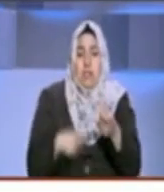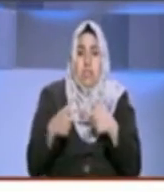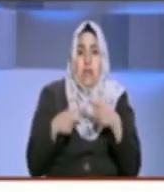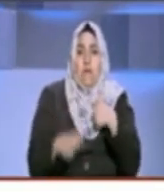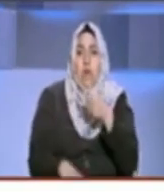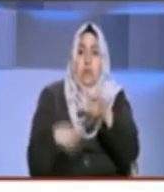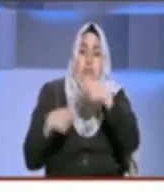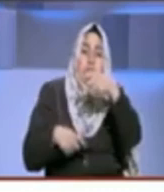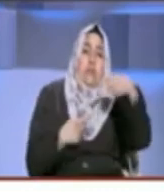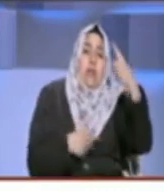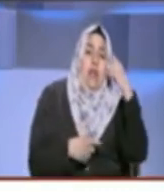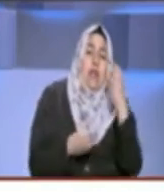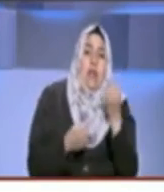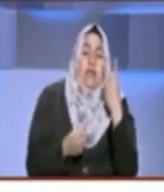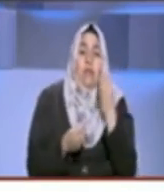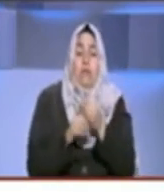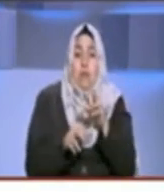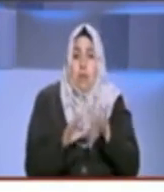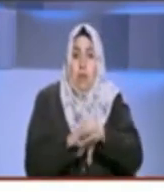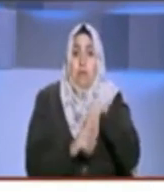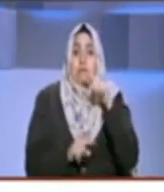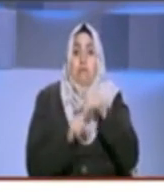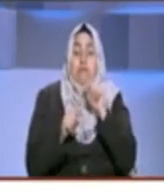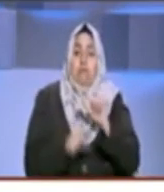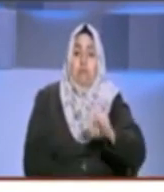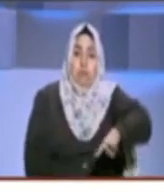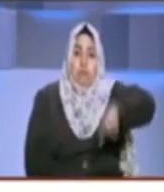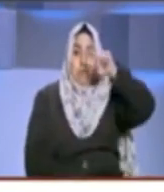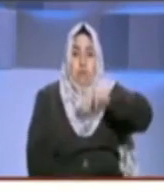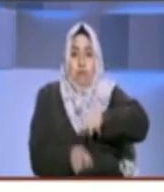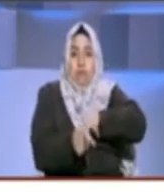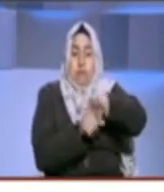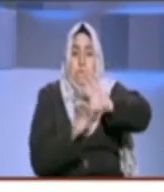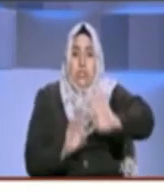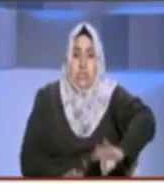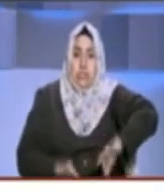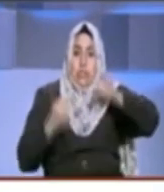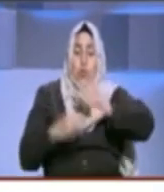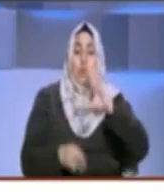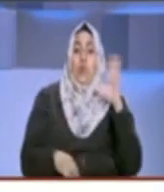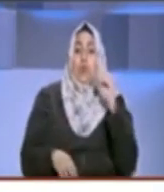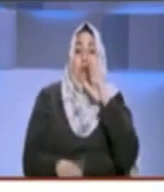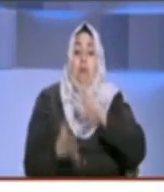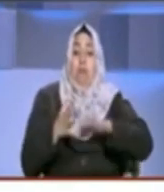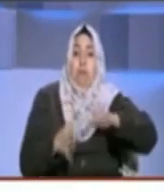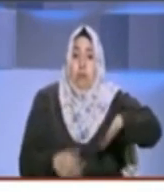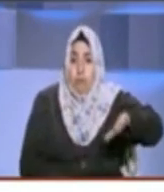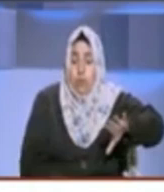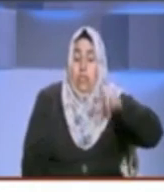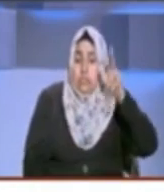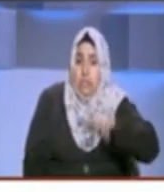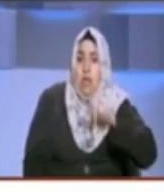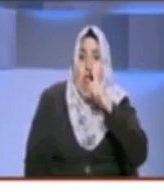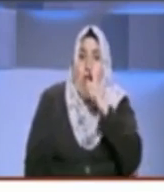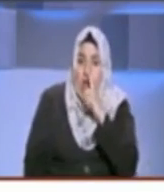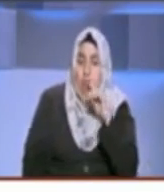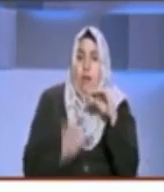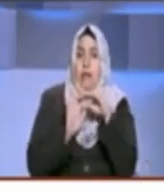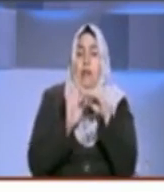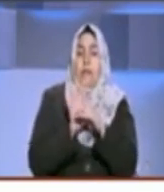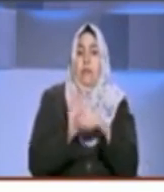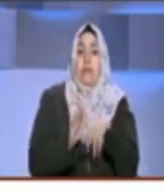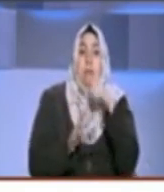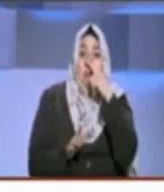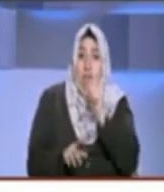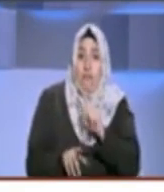لكن بوجود غرامات وقوانين صارمه لالزام المؤسسات والافراد بتنفيذ التعليمات، عشان ما